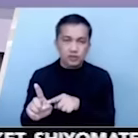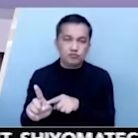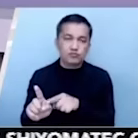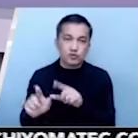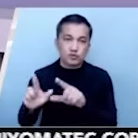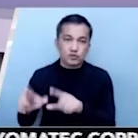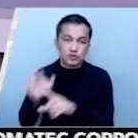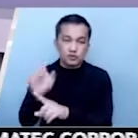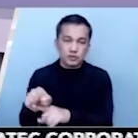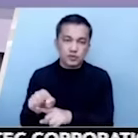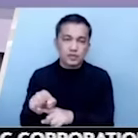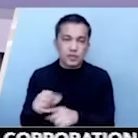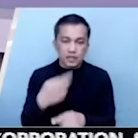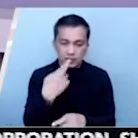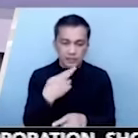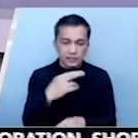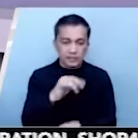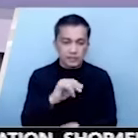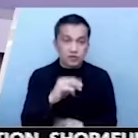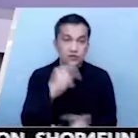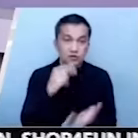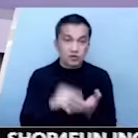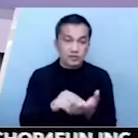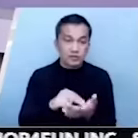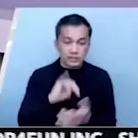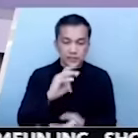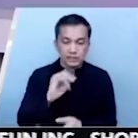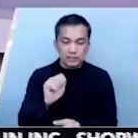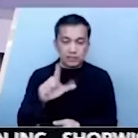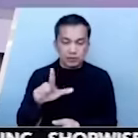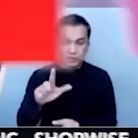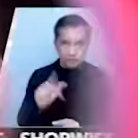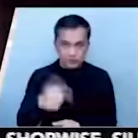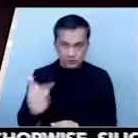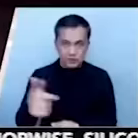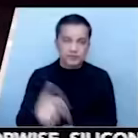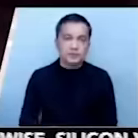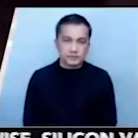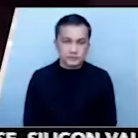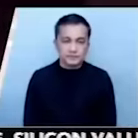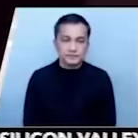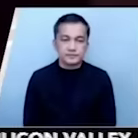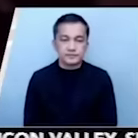Interpol. At nakatutok si John Consulta, exclusive. You are under arrest because you are